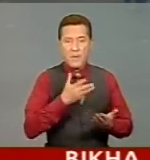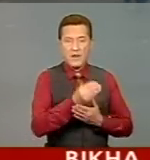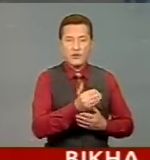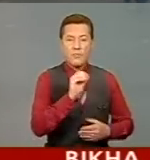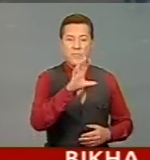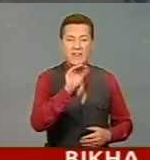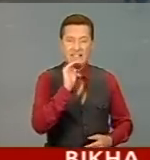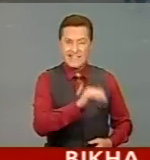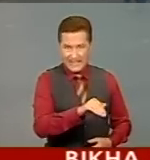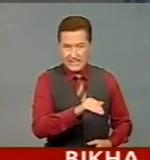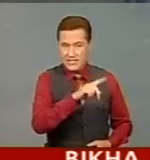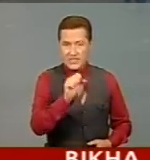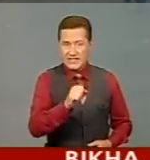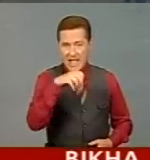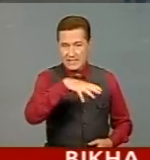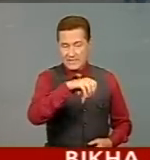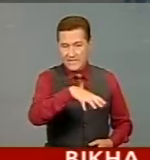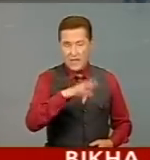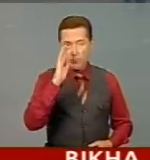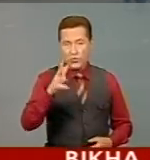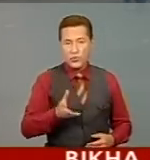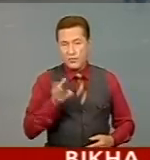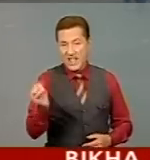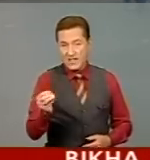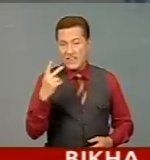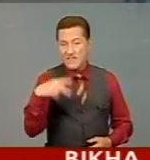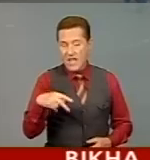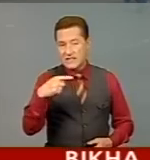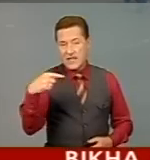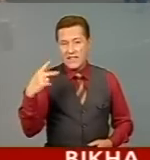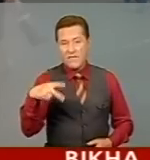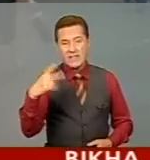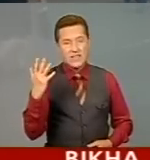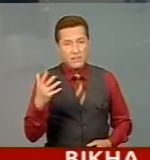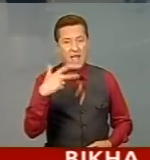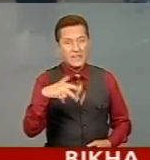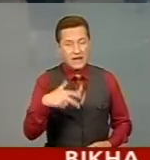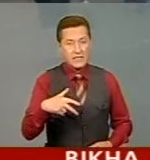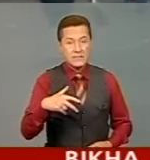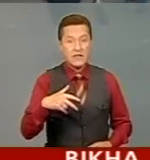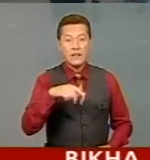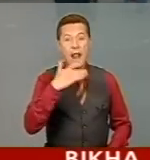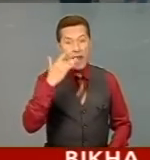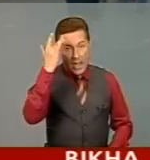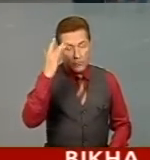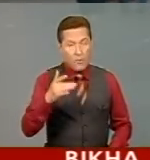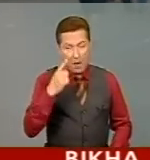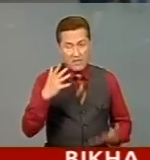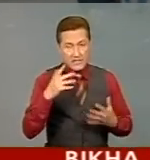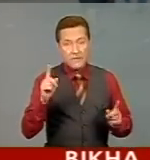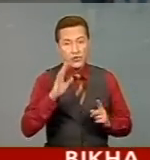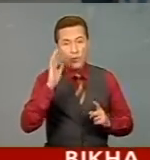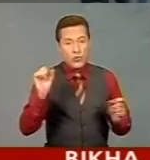тысяч, например, за свет, я уже тогда буду платить 20 тысяч, 25, 30. Это летом. А вы представьте, что будет